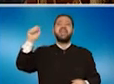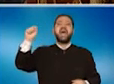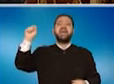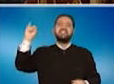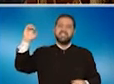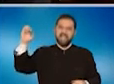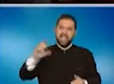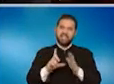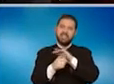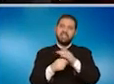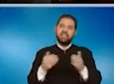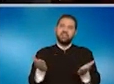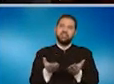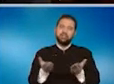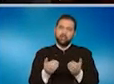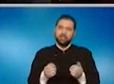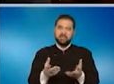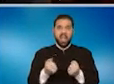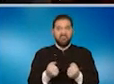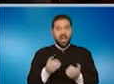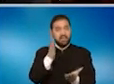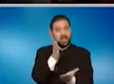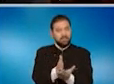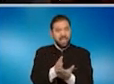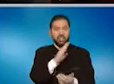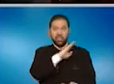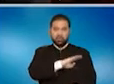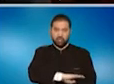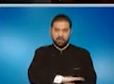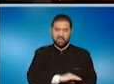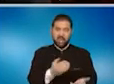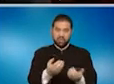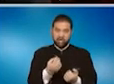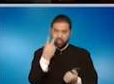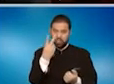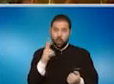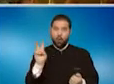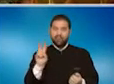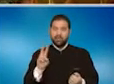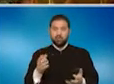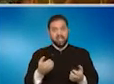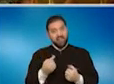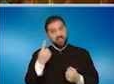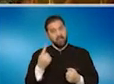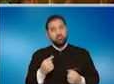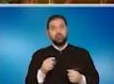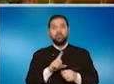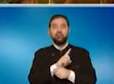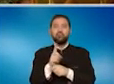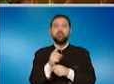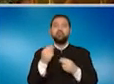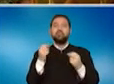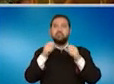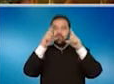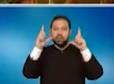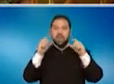dreptate, alte virtuți, bunătate și răbdare. Și vedem că aceste două virtuți au avut un rezultat extraordinar. Cu toate acestea, societatea tot